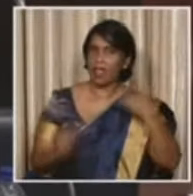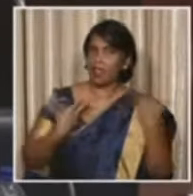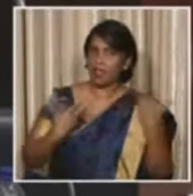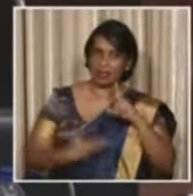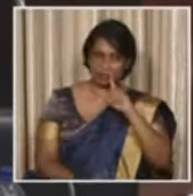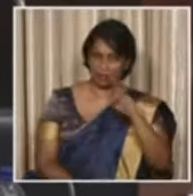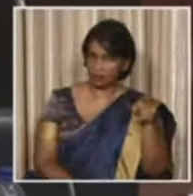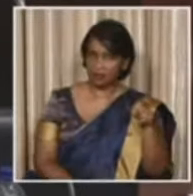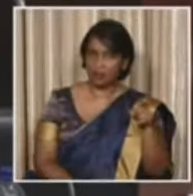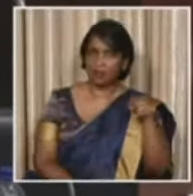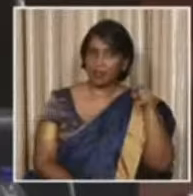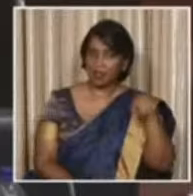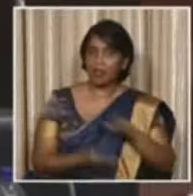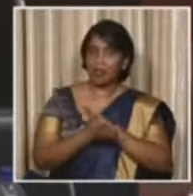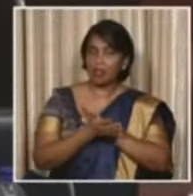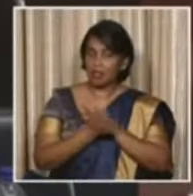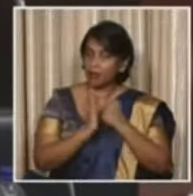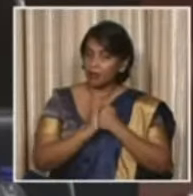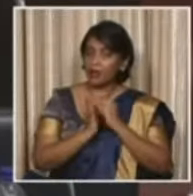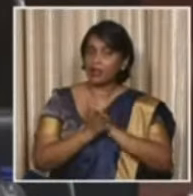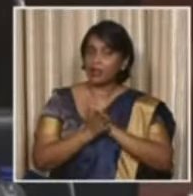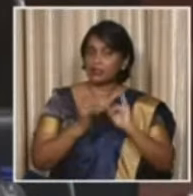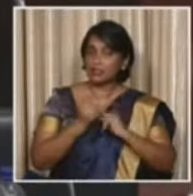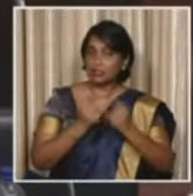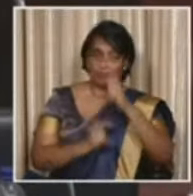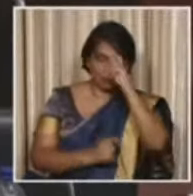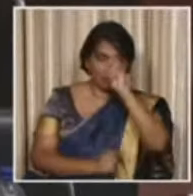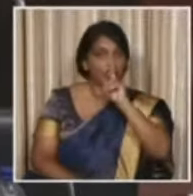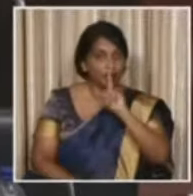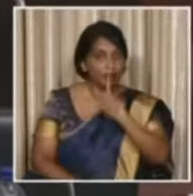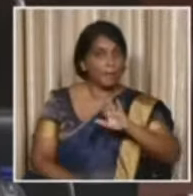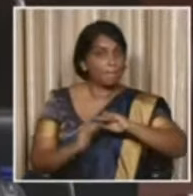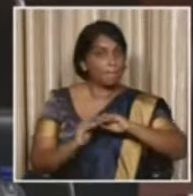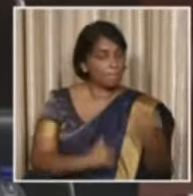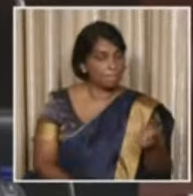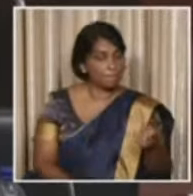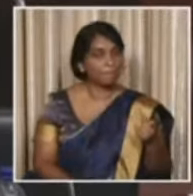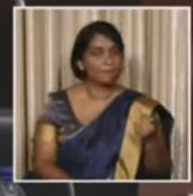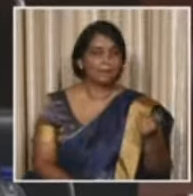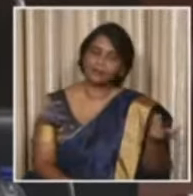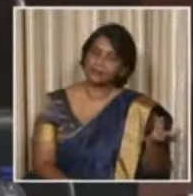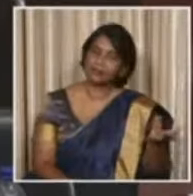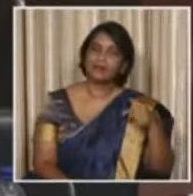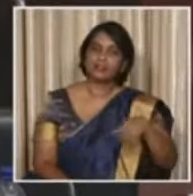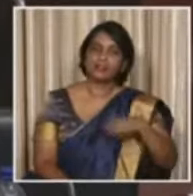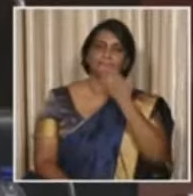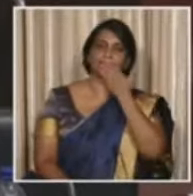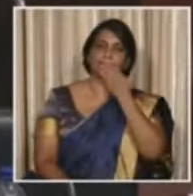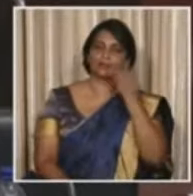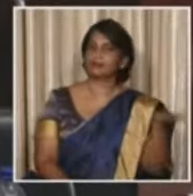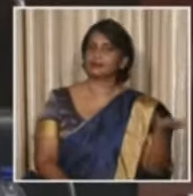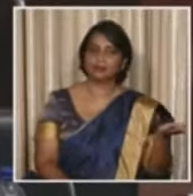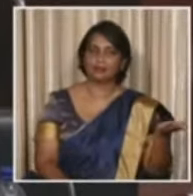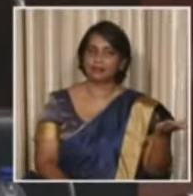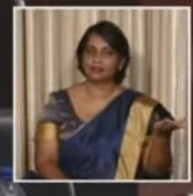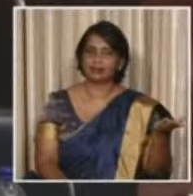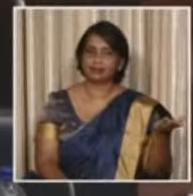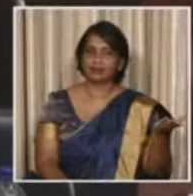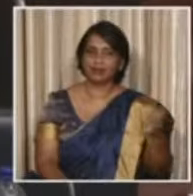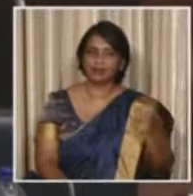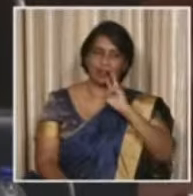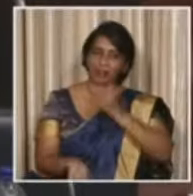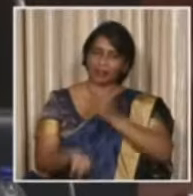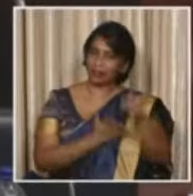මෙතුමාට කිව්වා. දැන් ගරු හර්ෂසිල්ල පැතුමා කිව්වයින් පස්සේ මෙතුමා දැන් ඉහෙනයි. ඔබතුමා